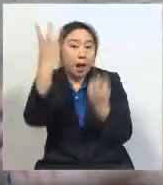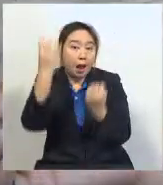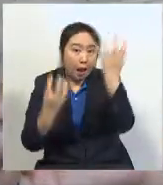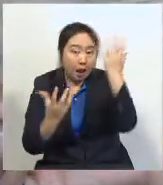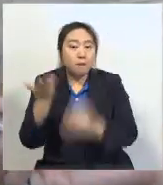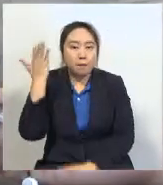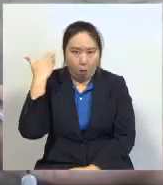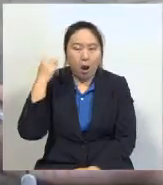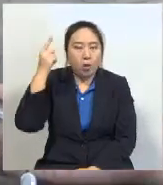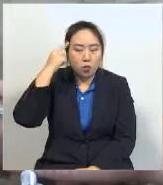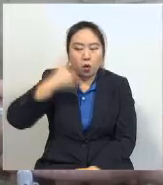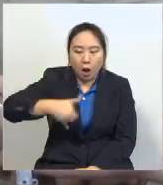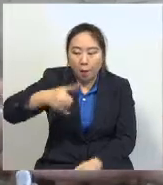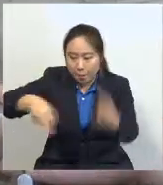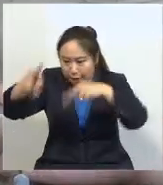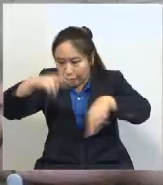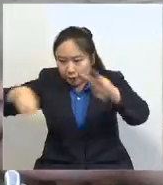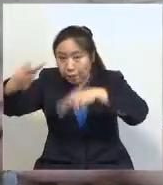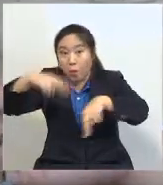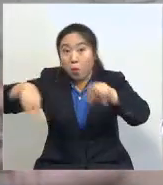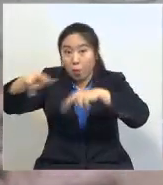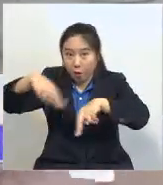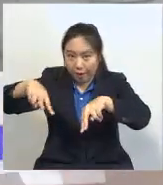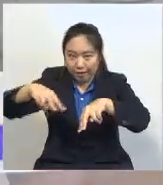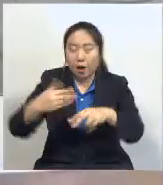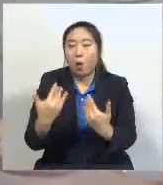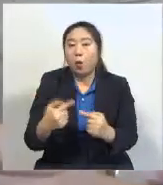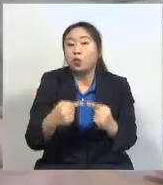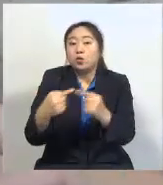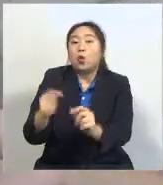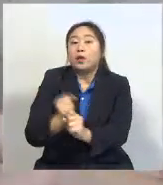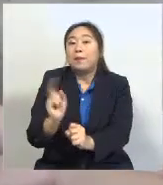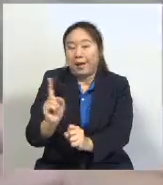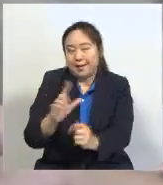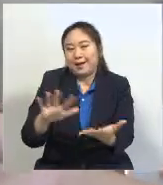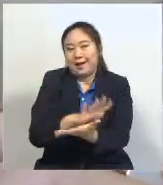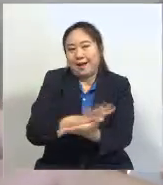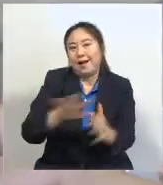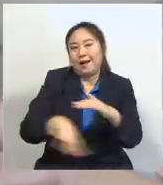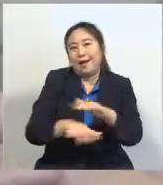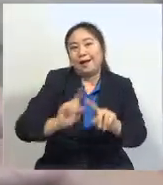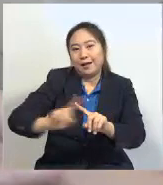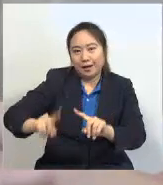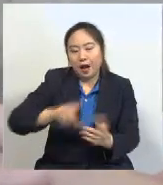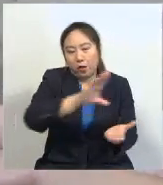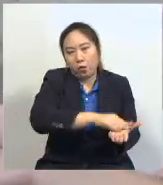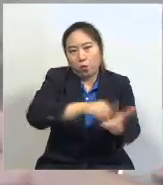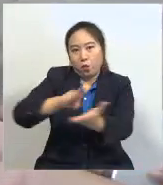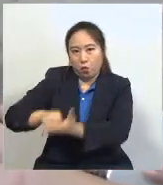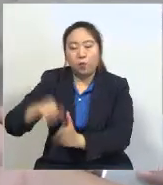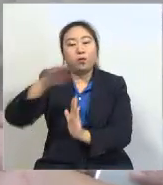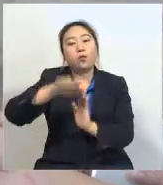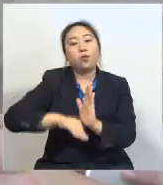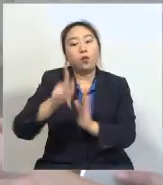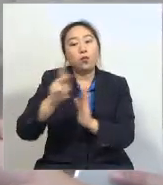านนี้ก็ทราบว่าได้ลงไปสำรวจพื้นที่นะครับขั้นตอนต่อไปก็คงจะต้องรวบรวมเอกสารแล้วก็ดำเนินการตามขั้นตอนทางกฎหมายต่อไป